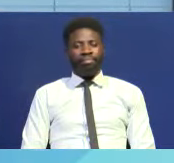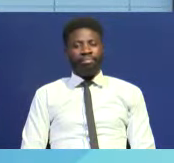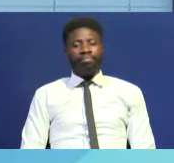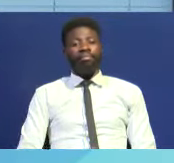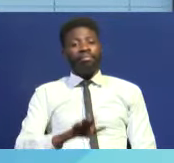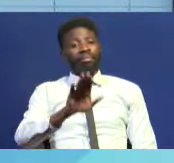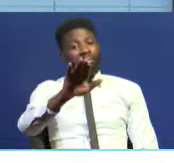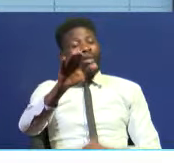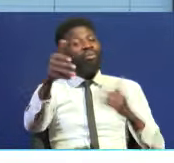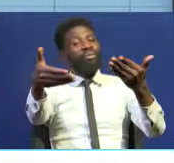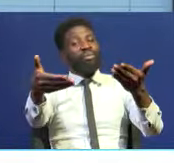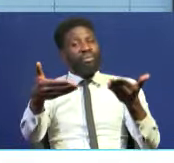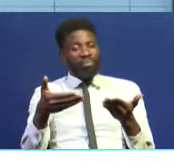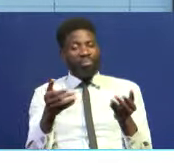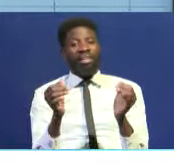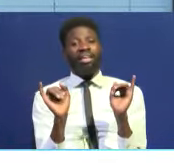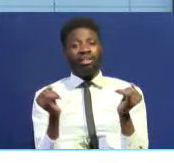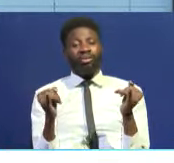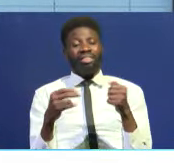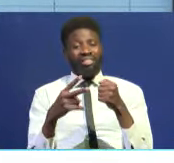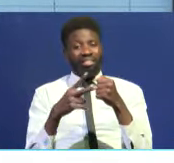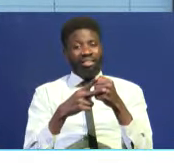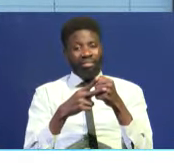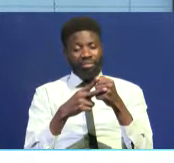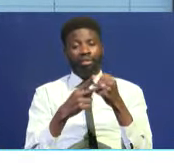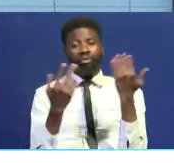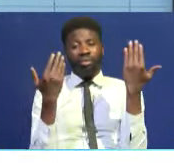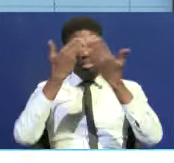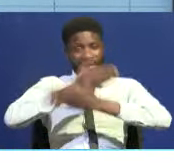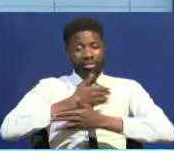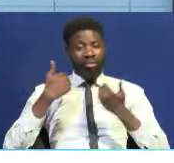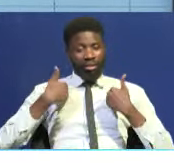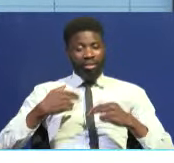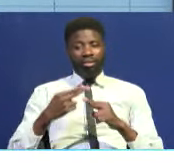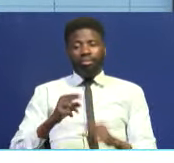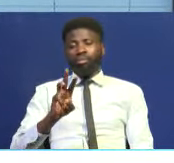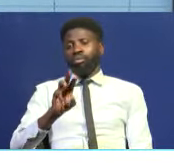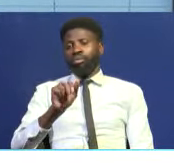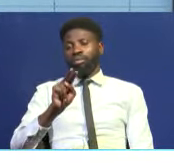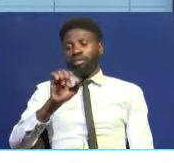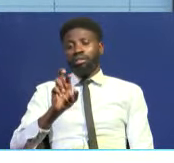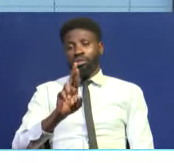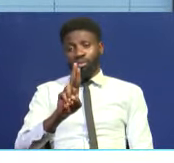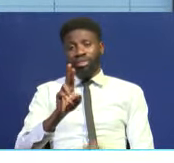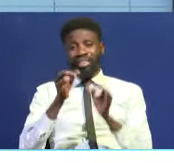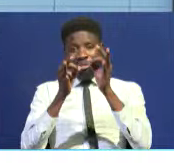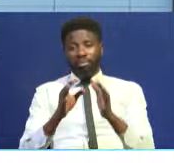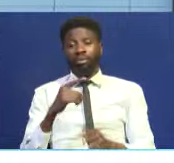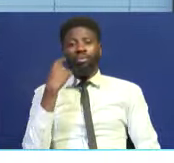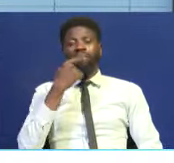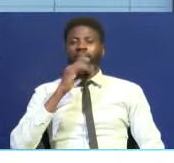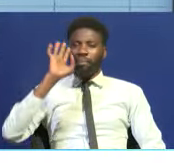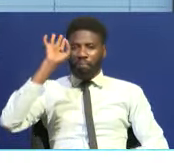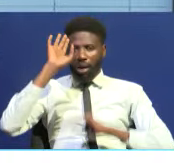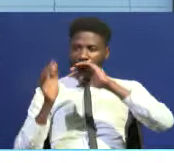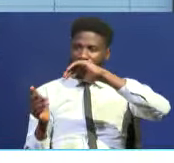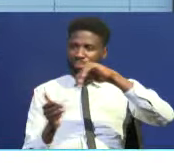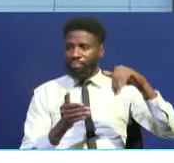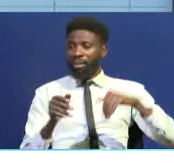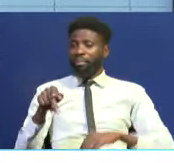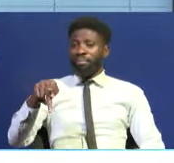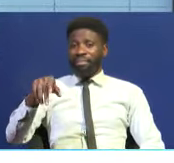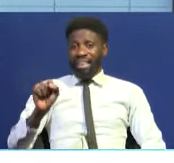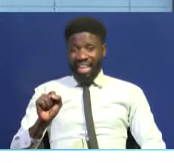Karibu katika Dira ya Magwiji. Naitwa Njiro Mbugwa na mtangazaji wetu wa ishara ni Byron Abuli. Katibu katika Wizara ya Usalama wa Taifa,